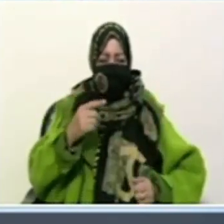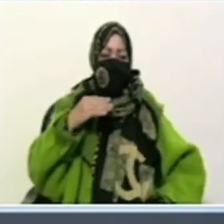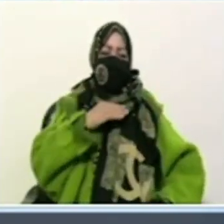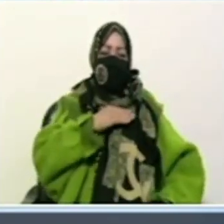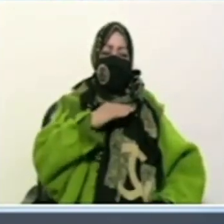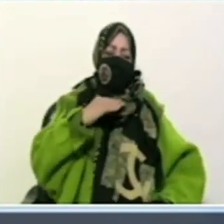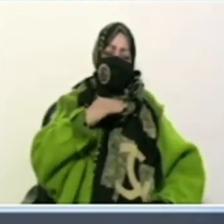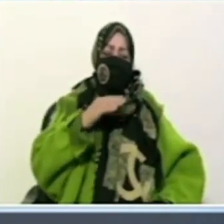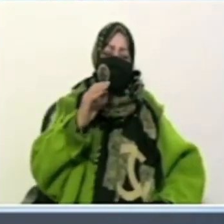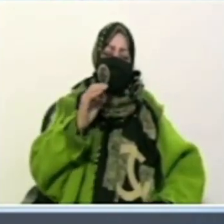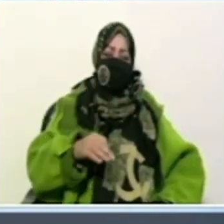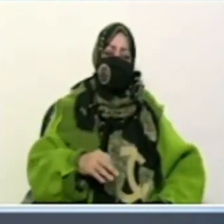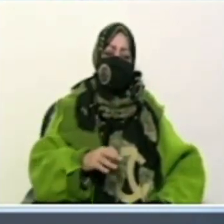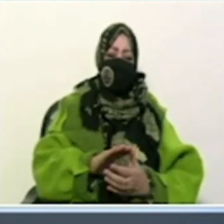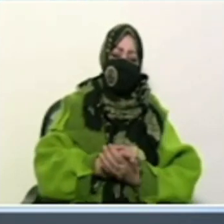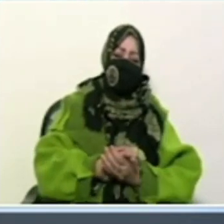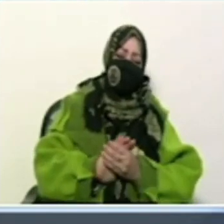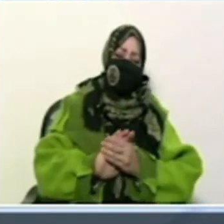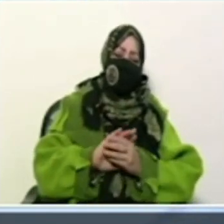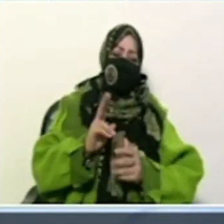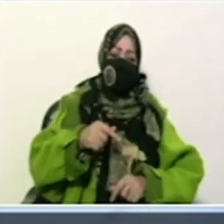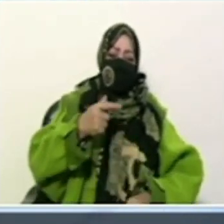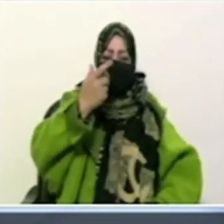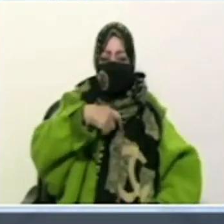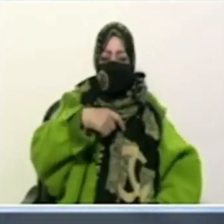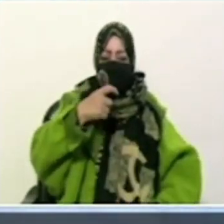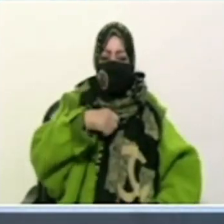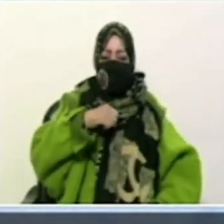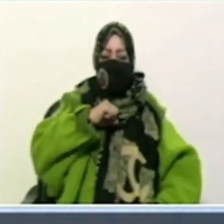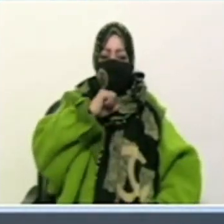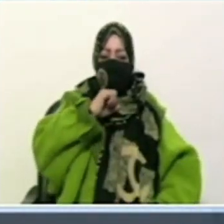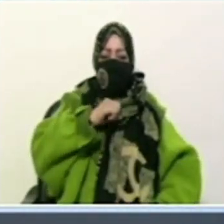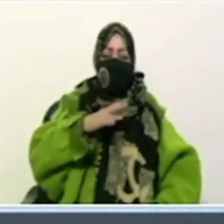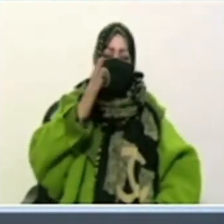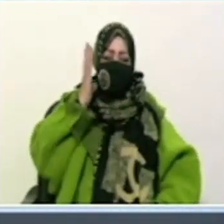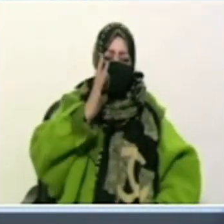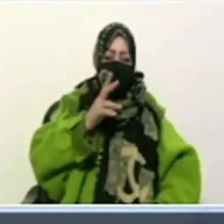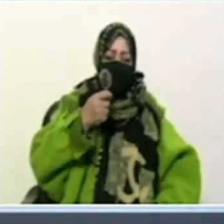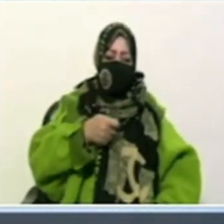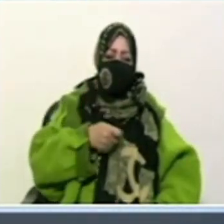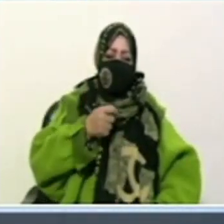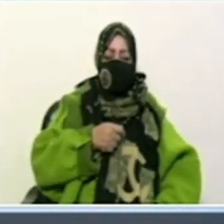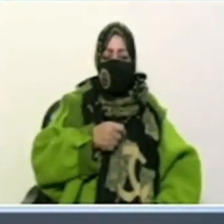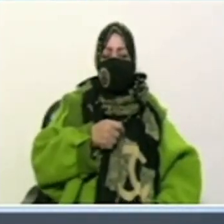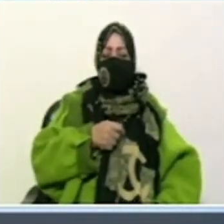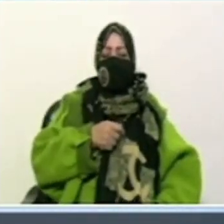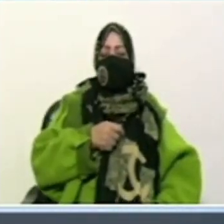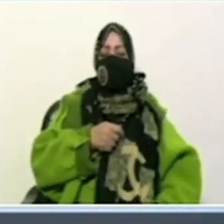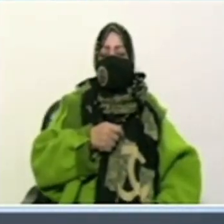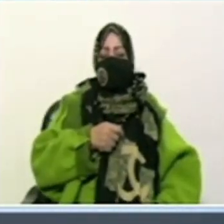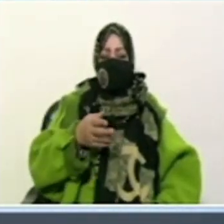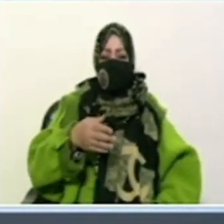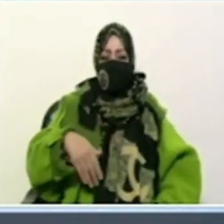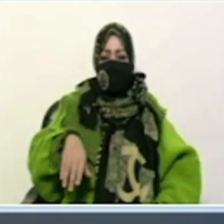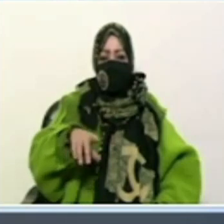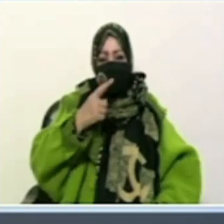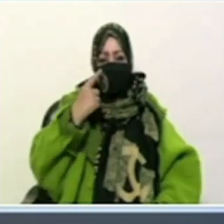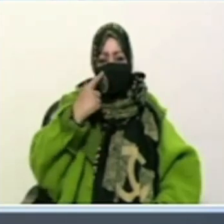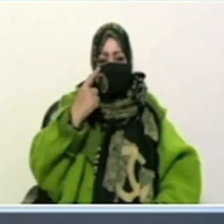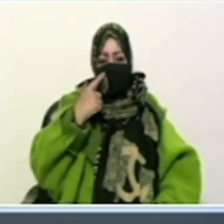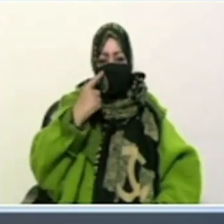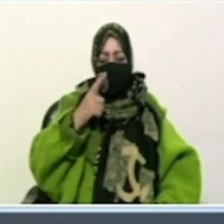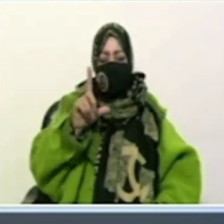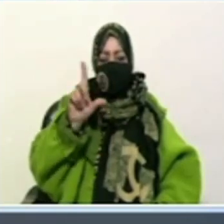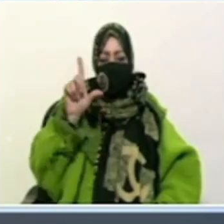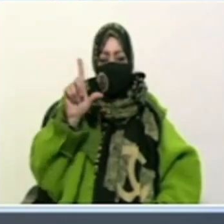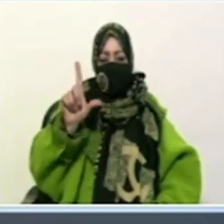وبالتالي إذن يحسب له اليوم السابع على ما هو يعني معروف عندنا في المذهب بإسقاط يوم